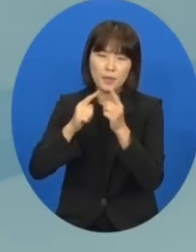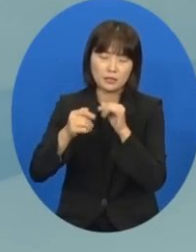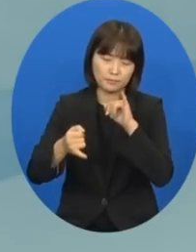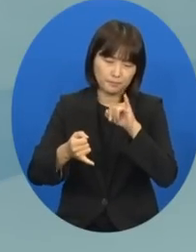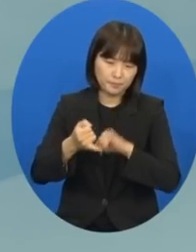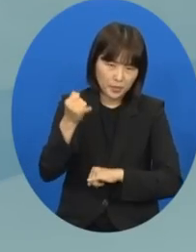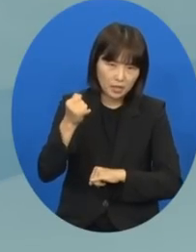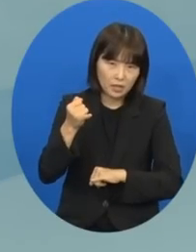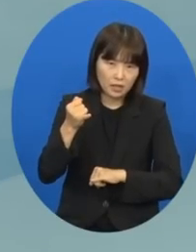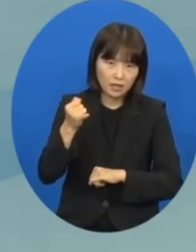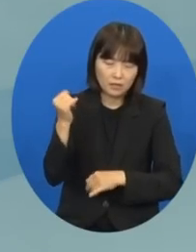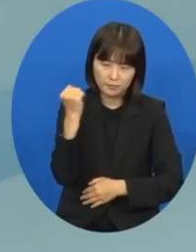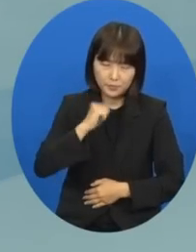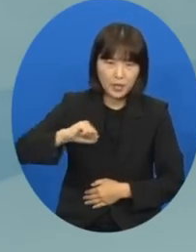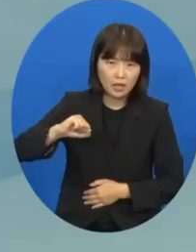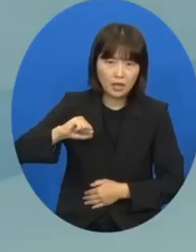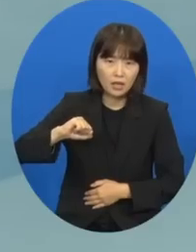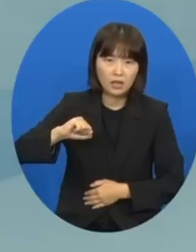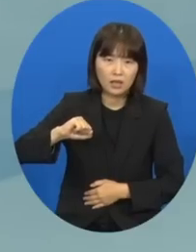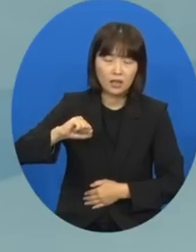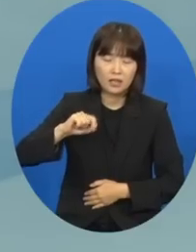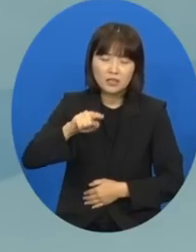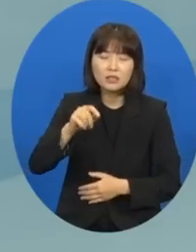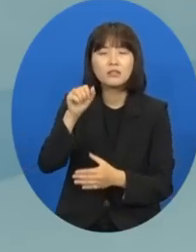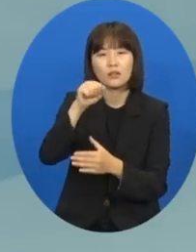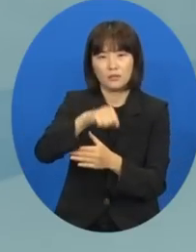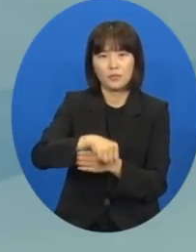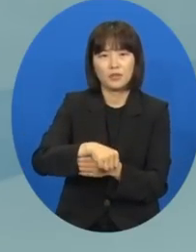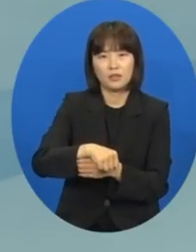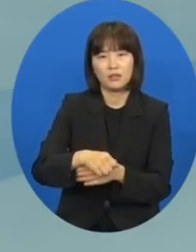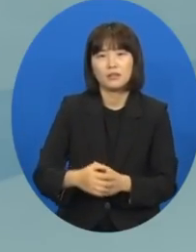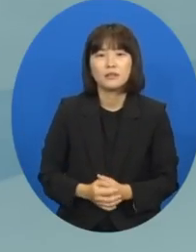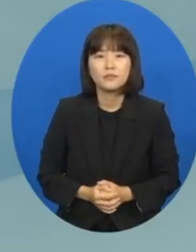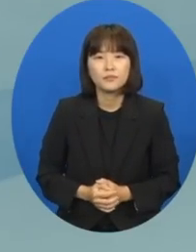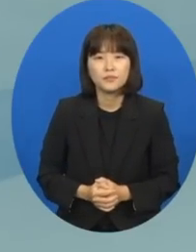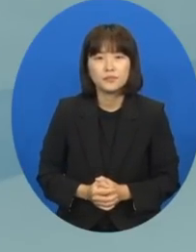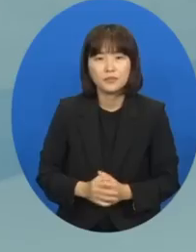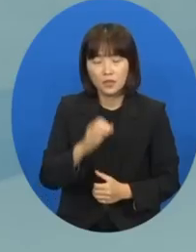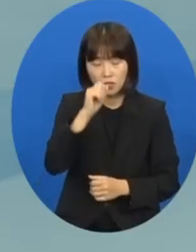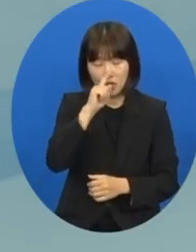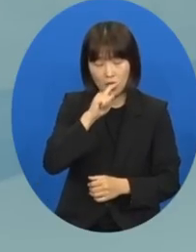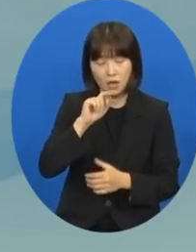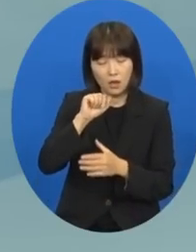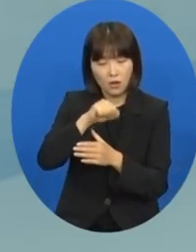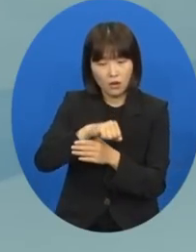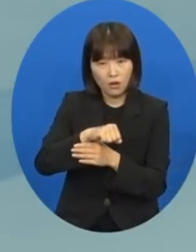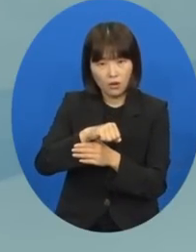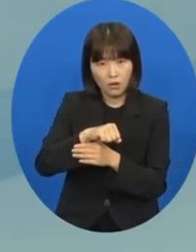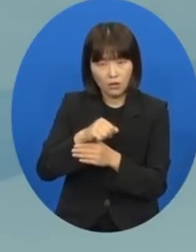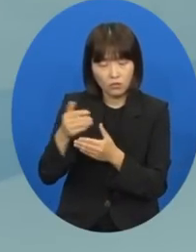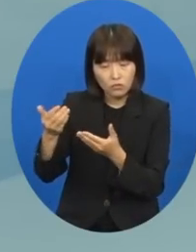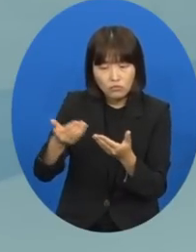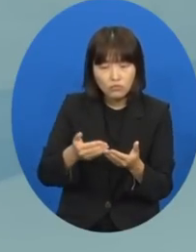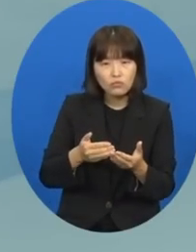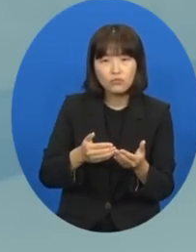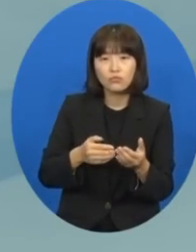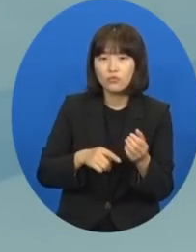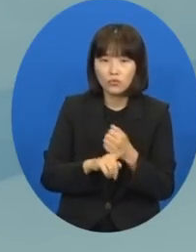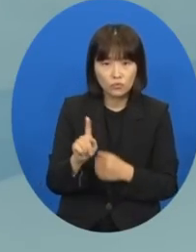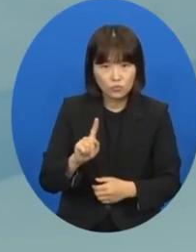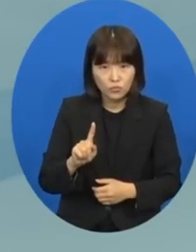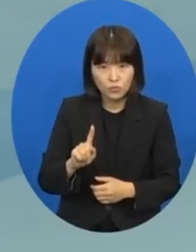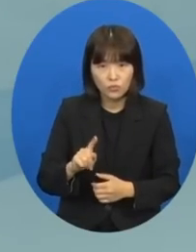이 아담과 하와의 열매입니다. 왜 선악과를 하나님이 주었을까요? 선악과만 없었다면 문제가 없었을 것